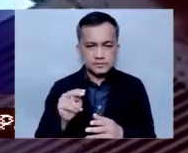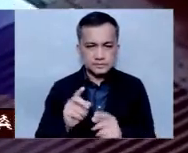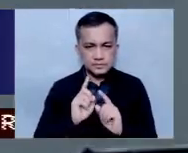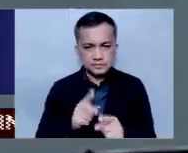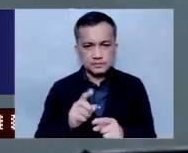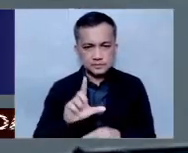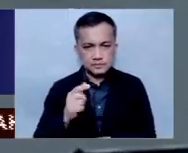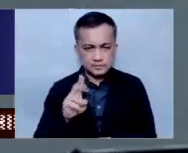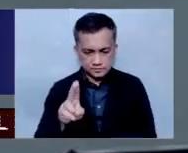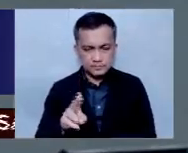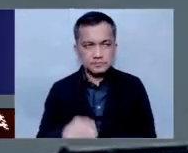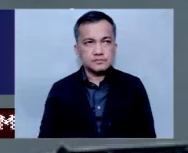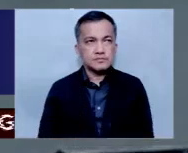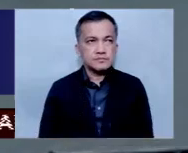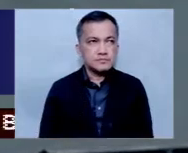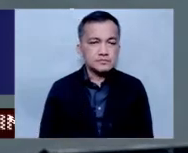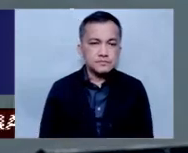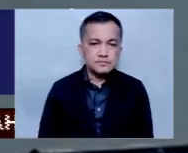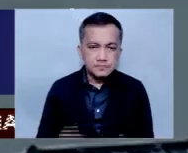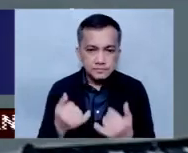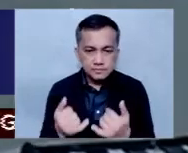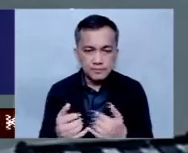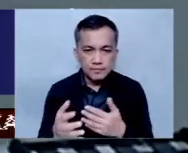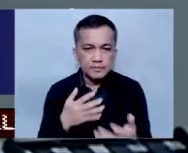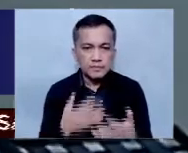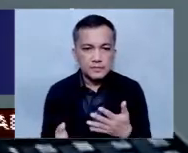din. Kaya ngayon, maging yung mga